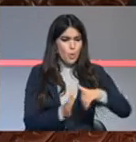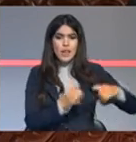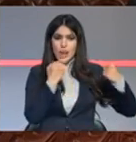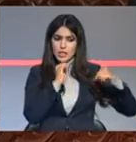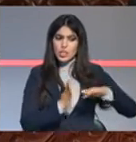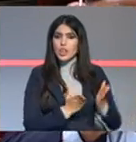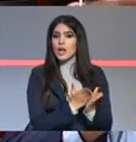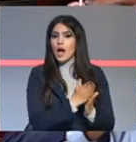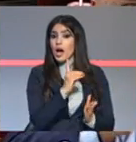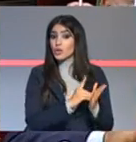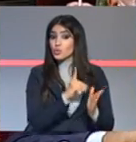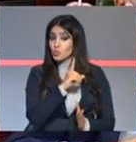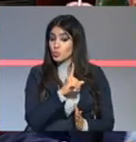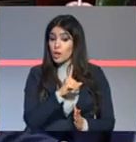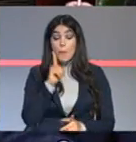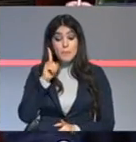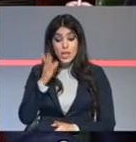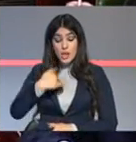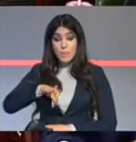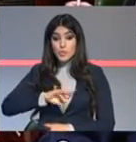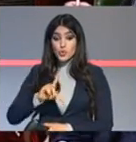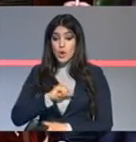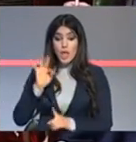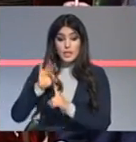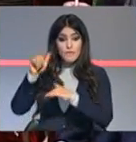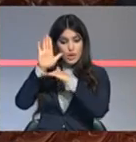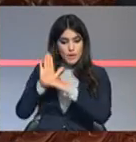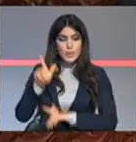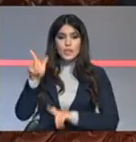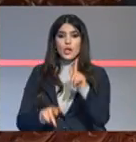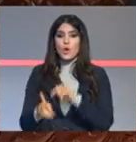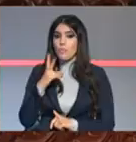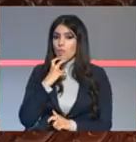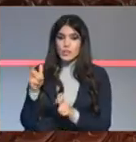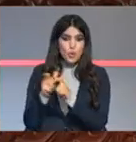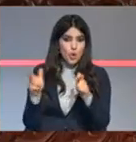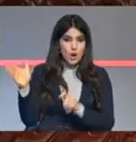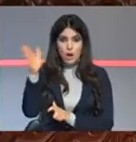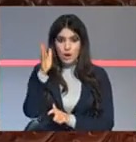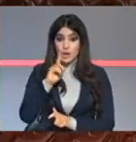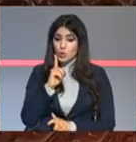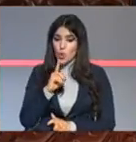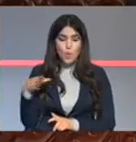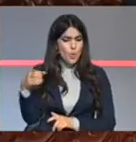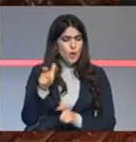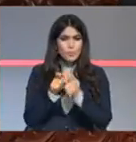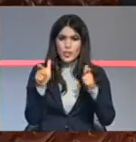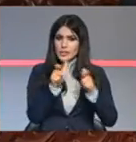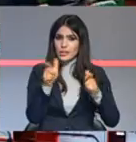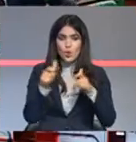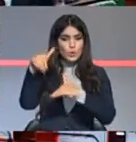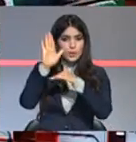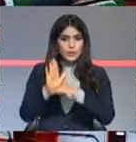الاحتجاجات، نحن فقط نقوم بدورنا في حماية الأرواح والمؤسسات والممتلكات العامة